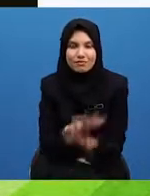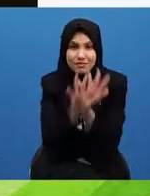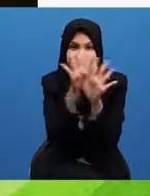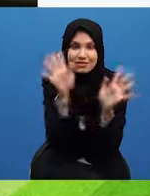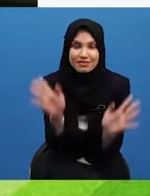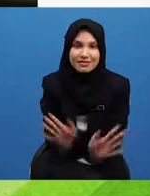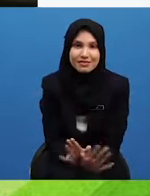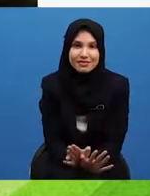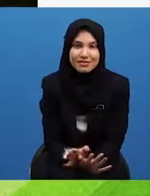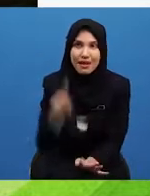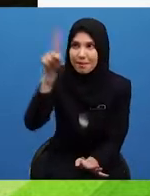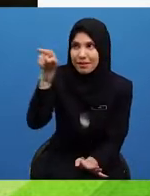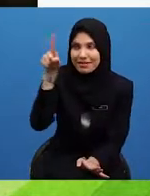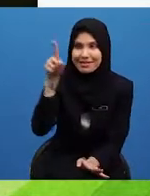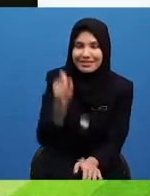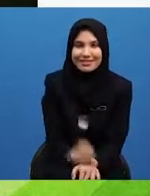masalah